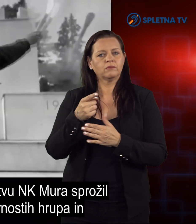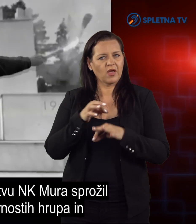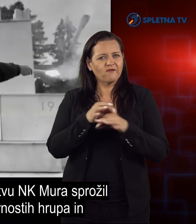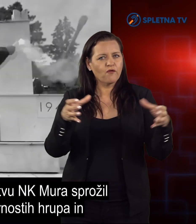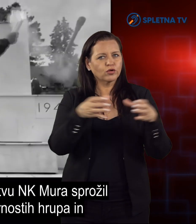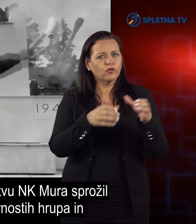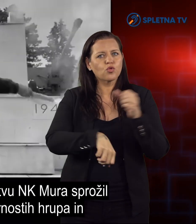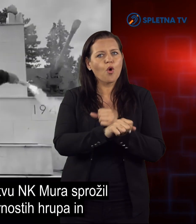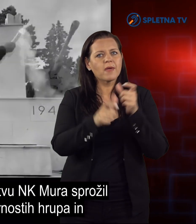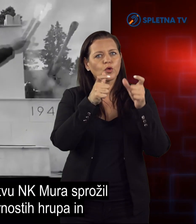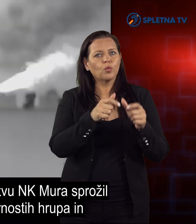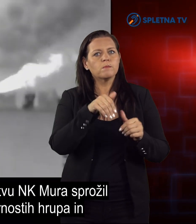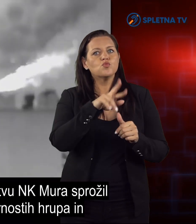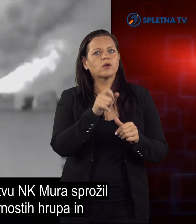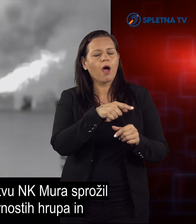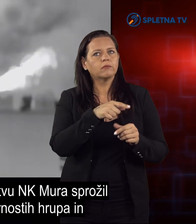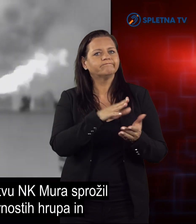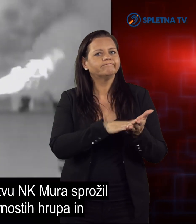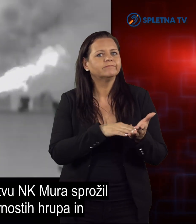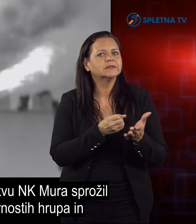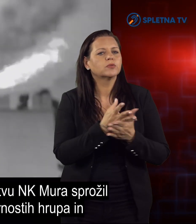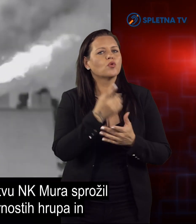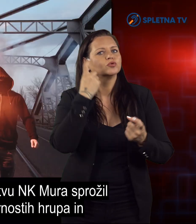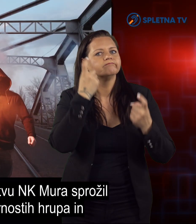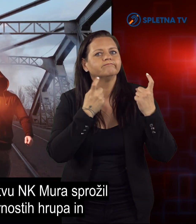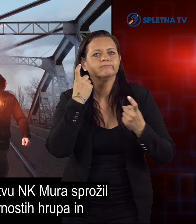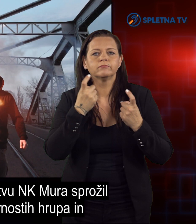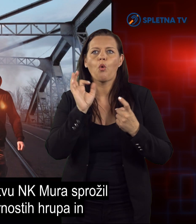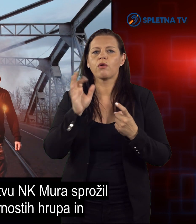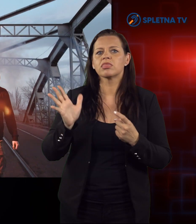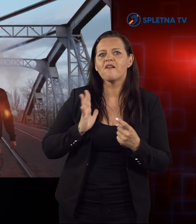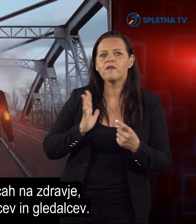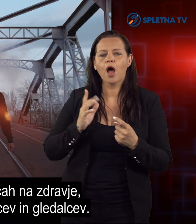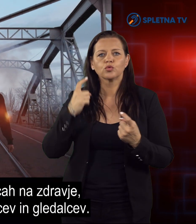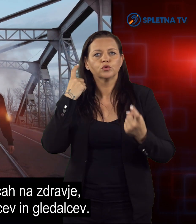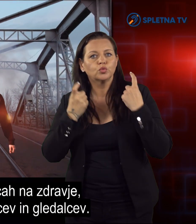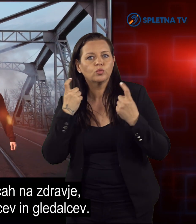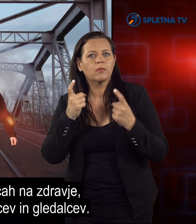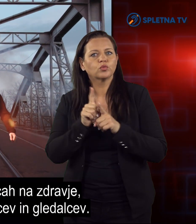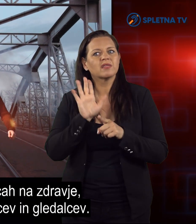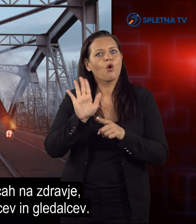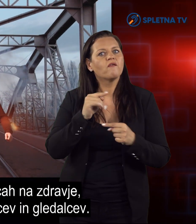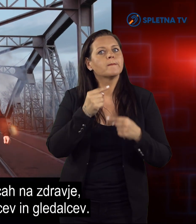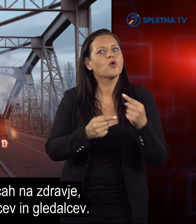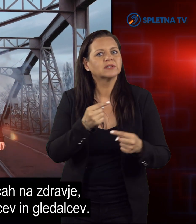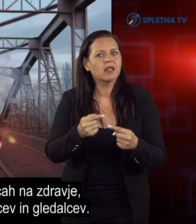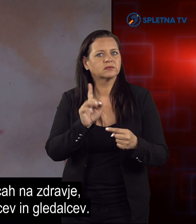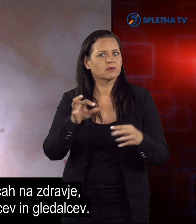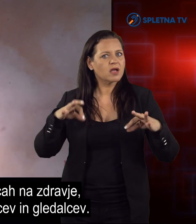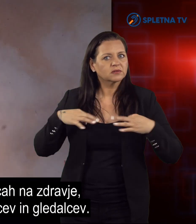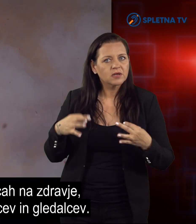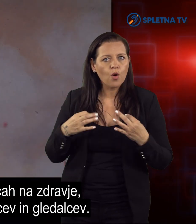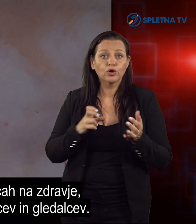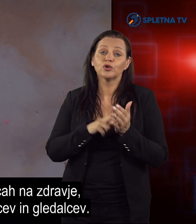v vodstvu NK Mura sprožil razmislek o nevarnostih hrupa in njegovih posledicah na zdravje, zlasti na